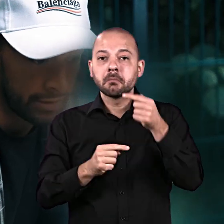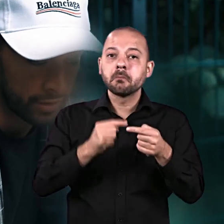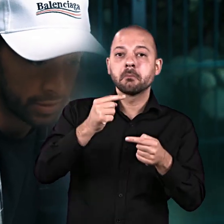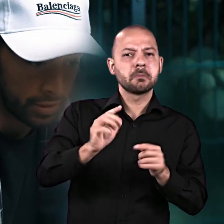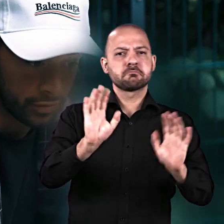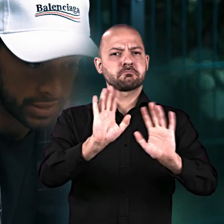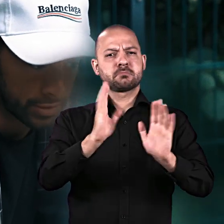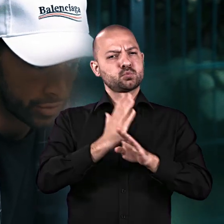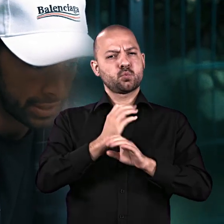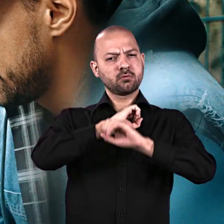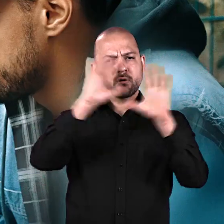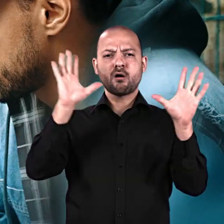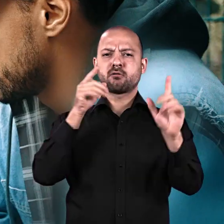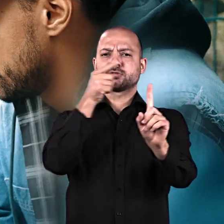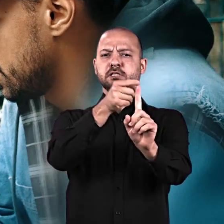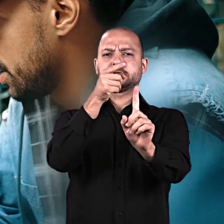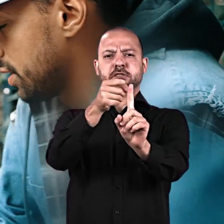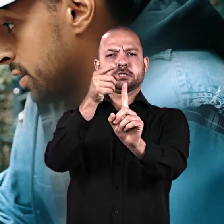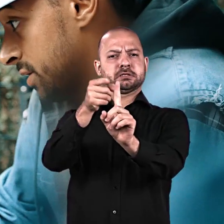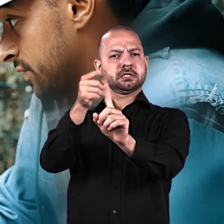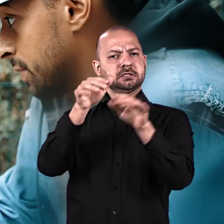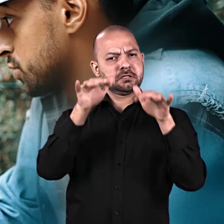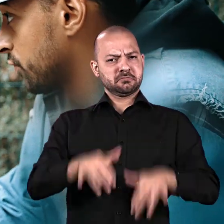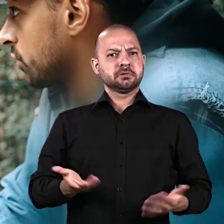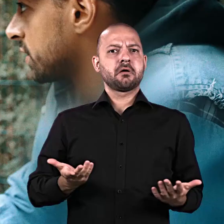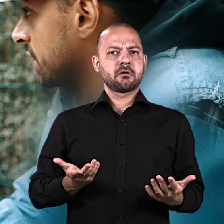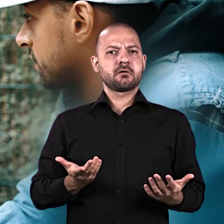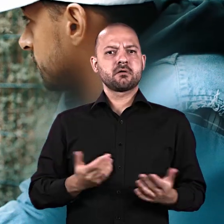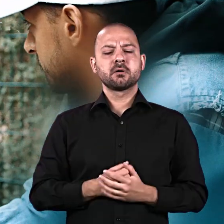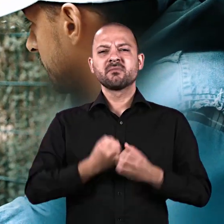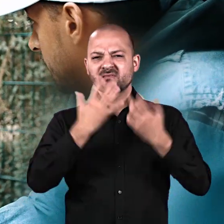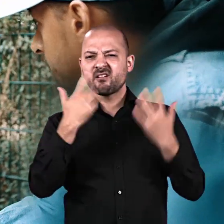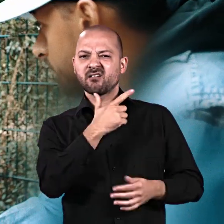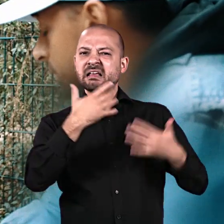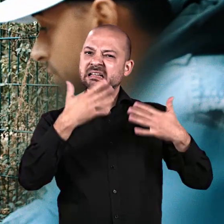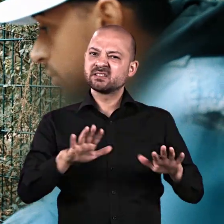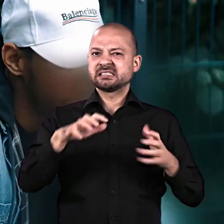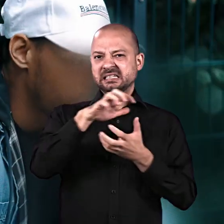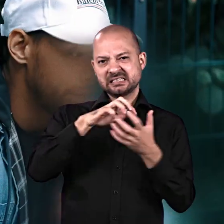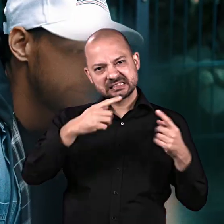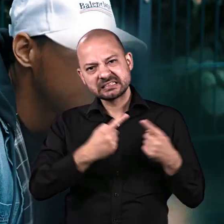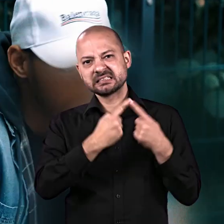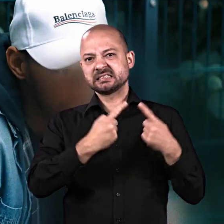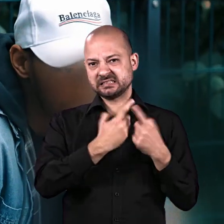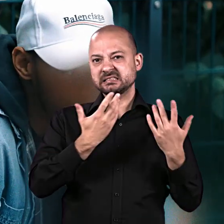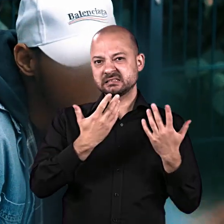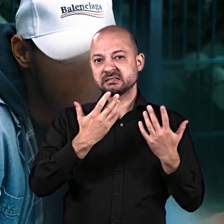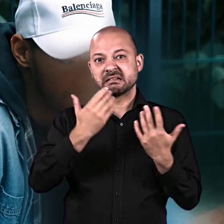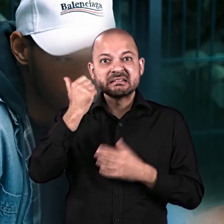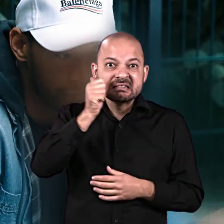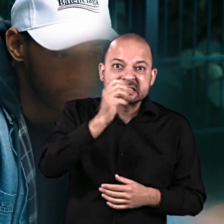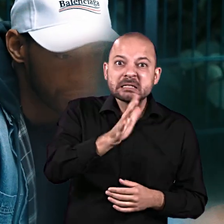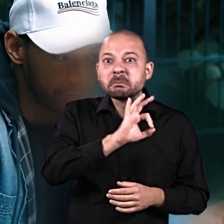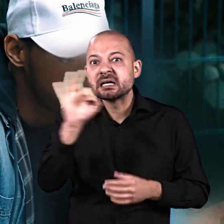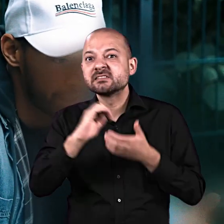wollten nicht einfach von Tag zu Tag leben, sondern wir haben schon früher gesagt, dass wir Ziele haben. Wir haben auch mal eine Krise gehabt, das